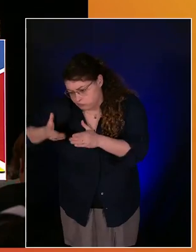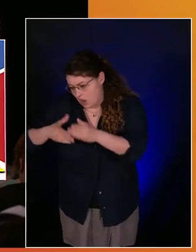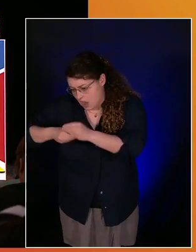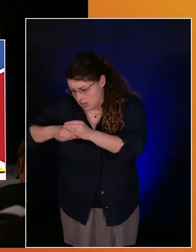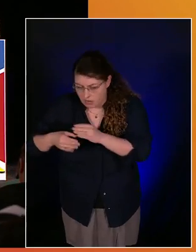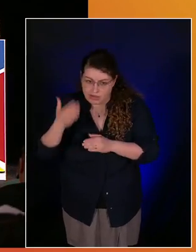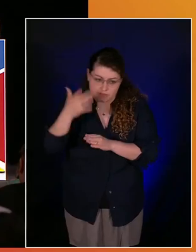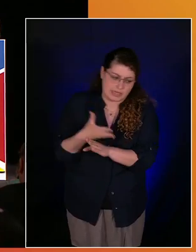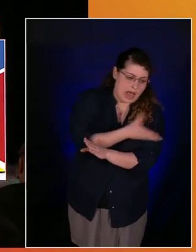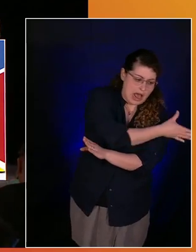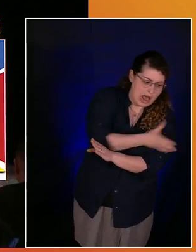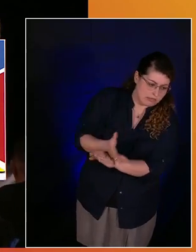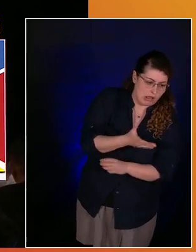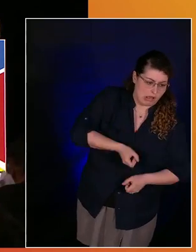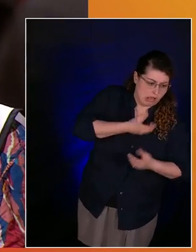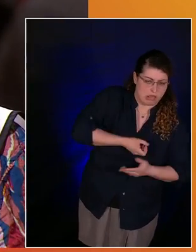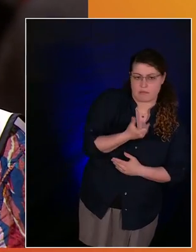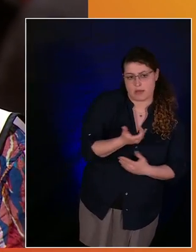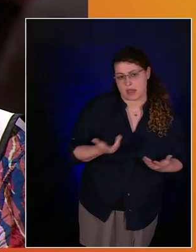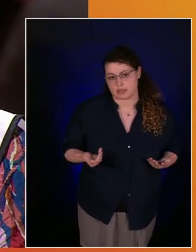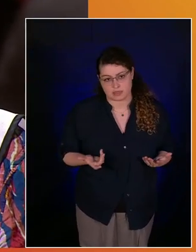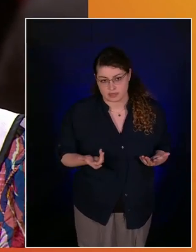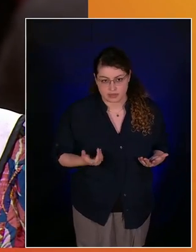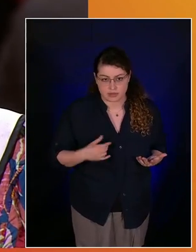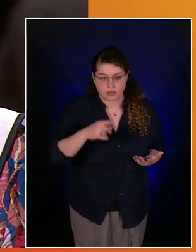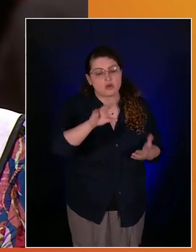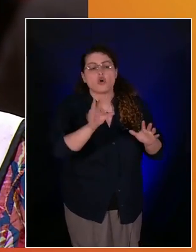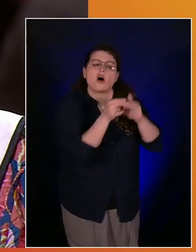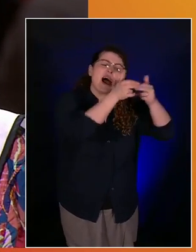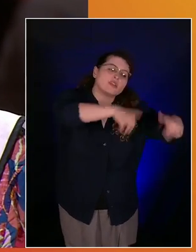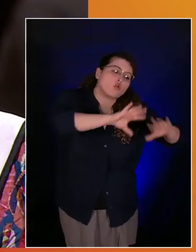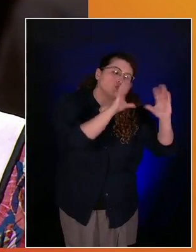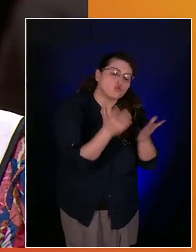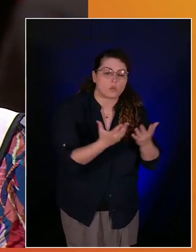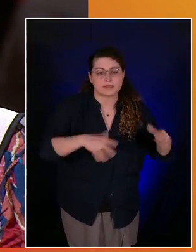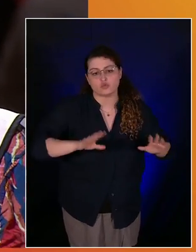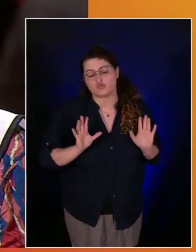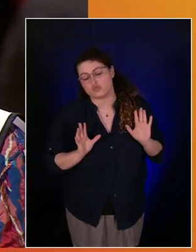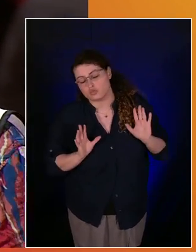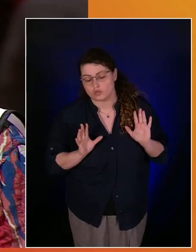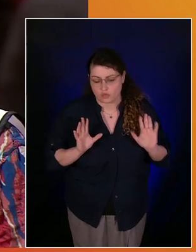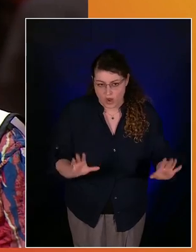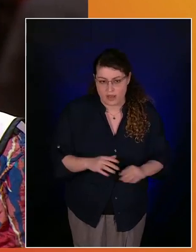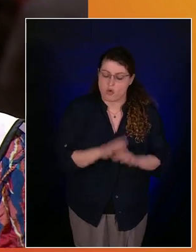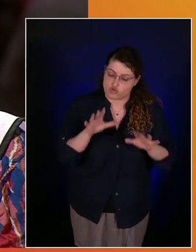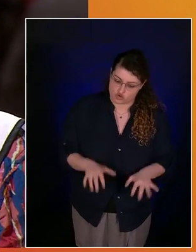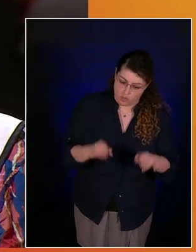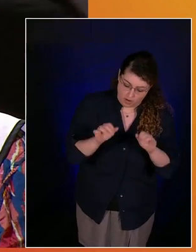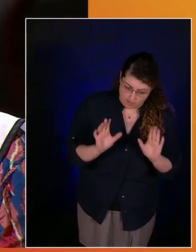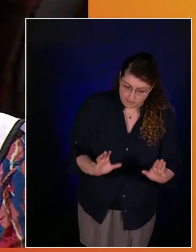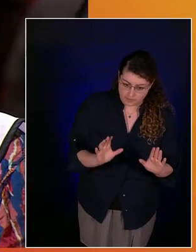làdessus c'est pas de la digression c'est c'est des éléments d'introduction donc je reprends sur